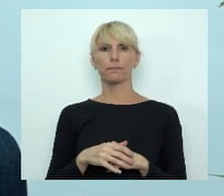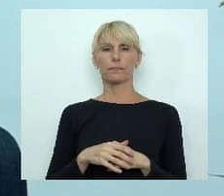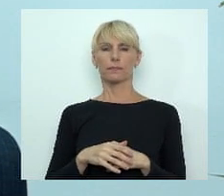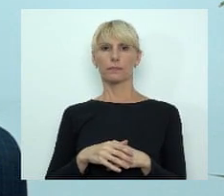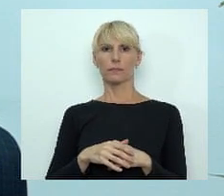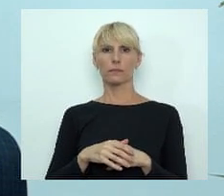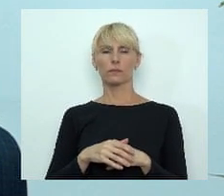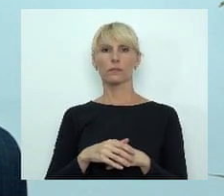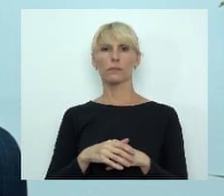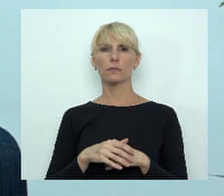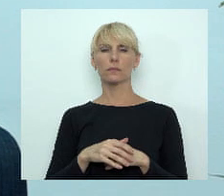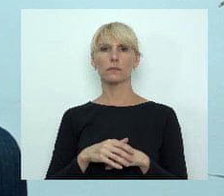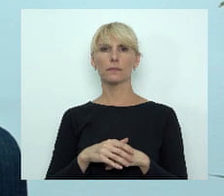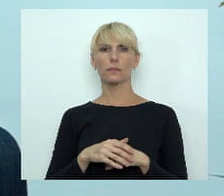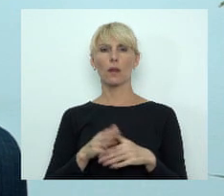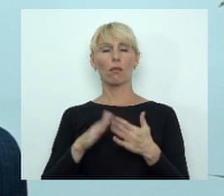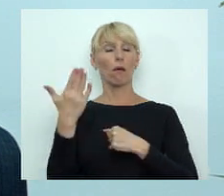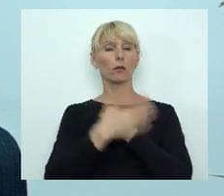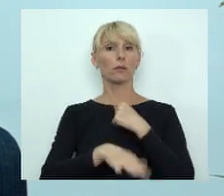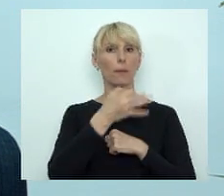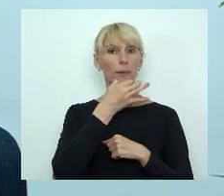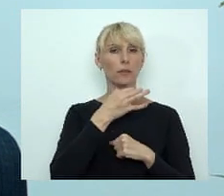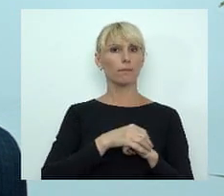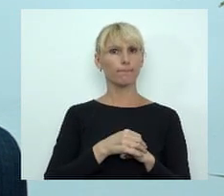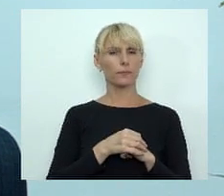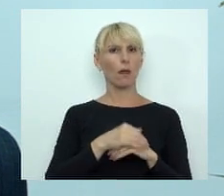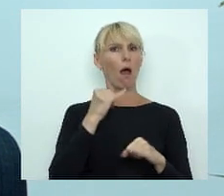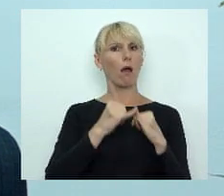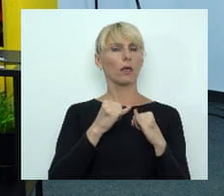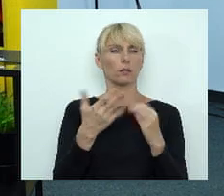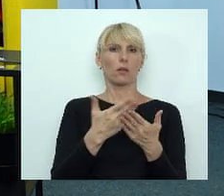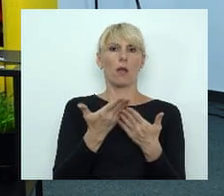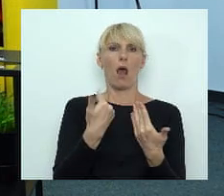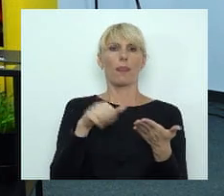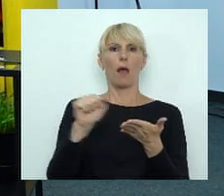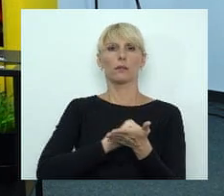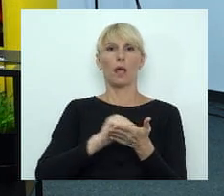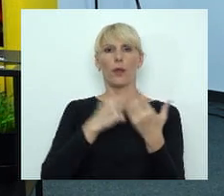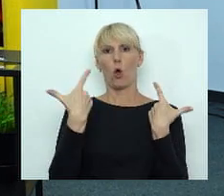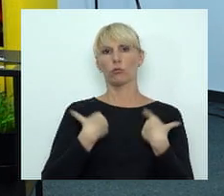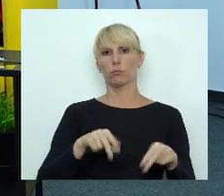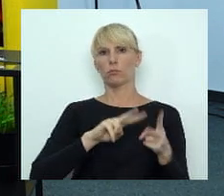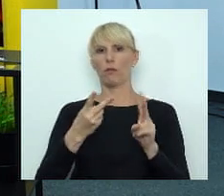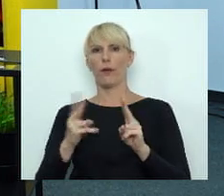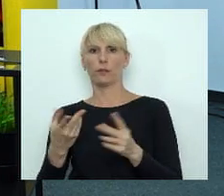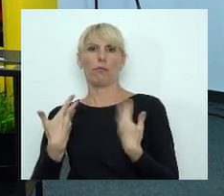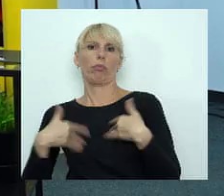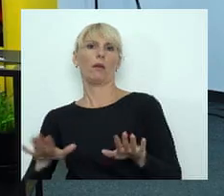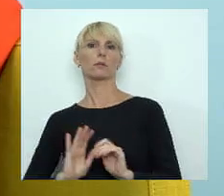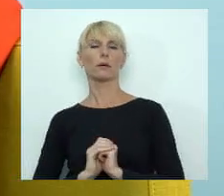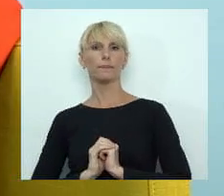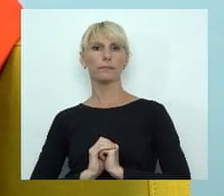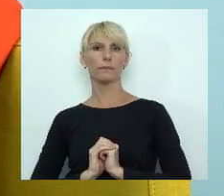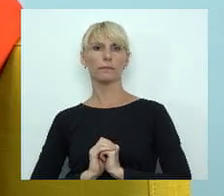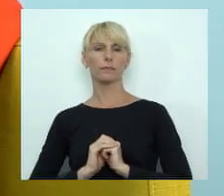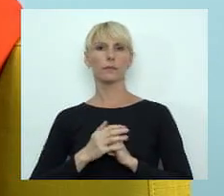pytania od widzów. Bardzo ciekawe pytanie. Co się stanie, jeśli nie wyrazimy zgody na przetwarzanie naszych danych osobowych przez szpital?